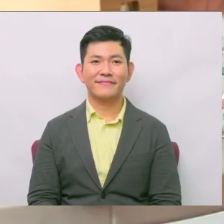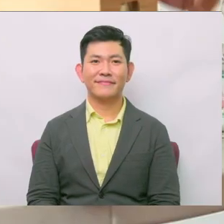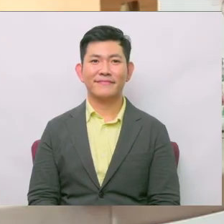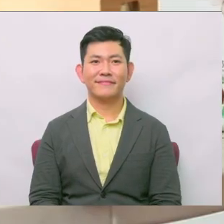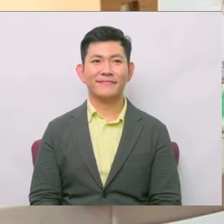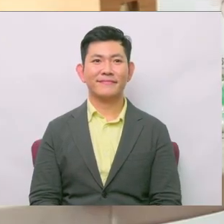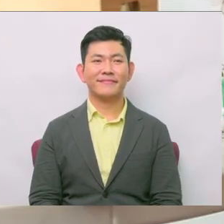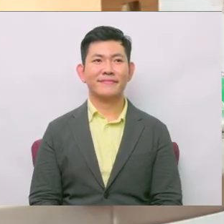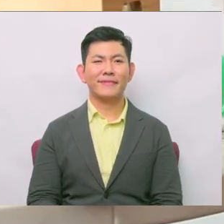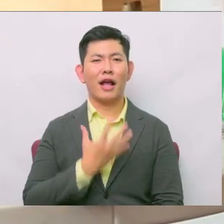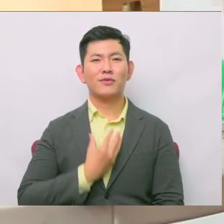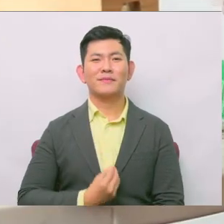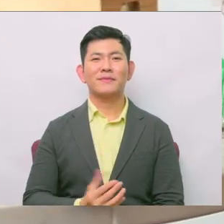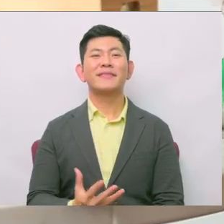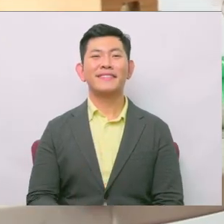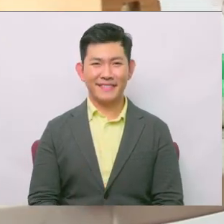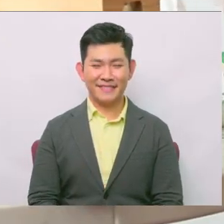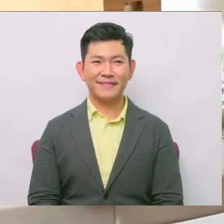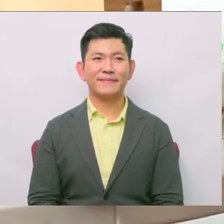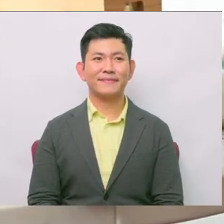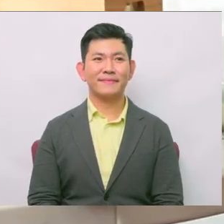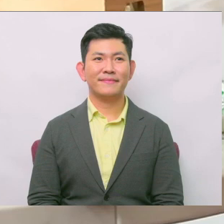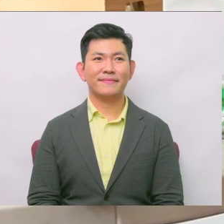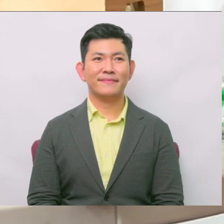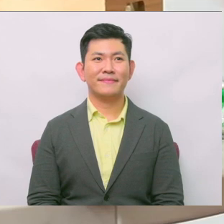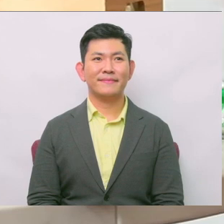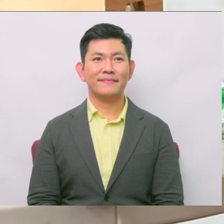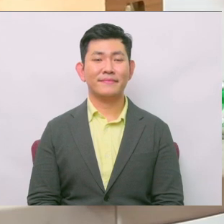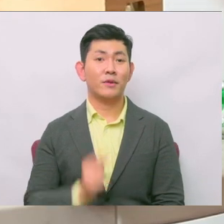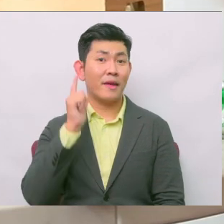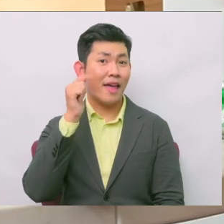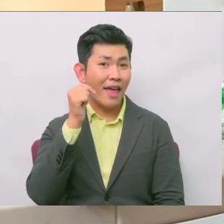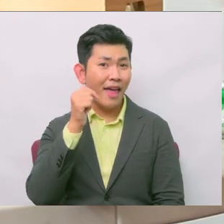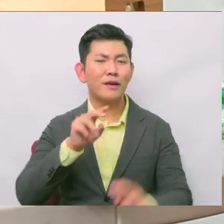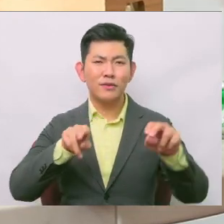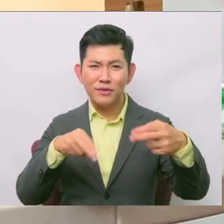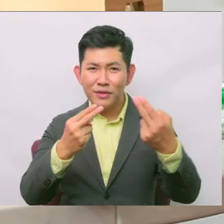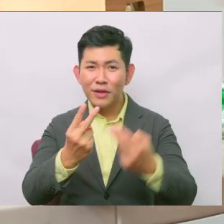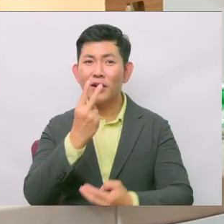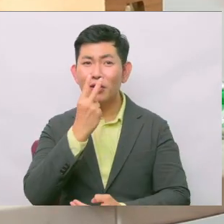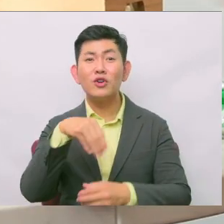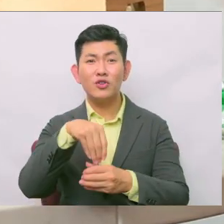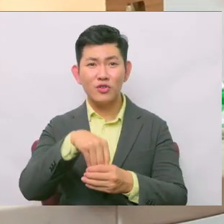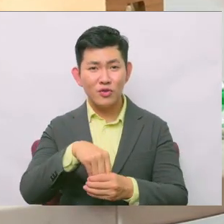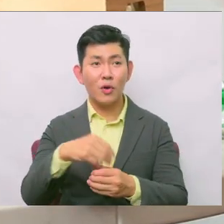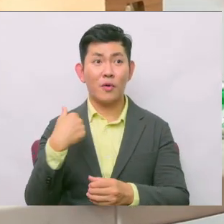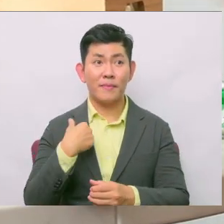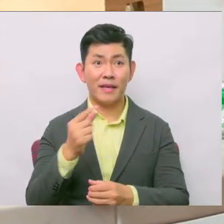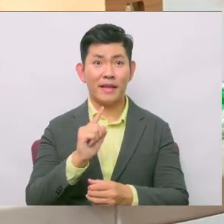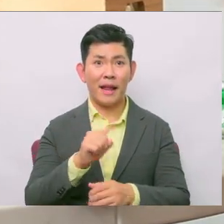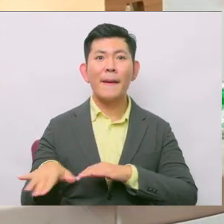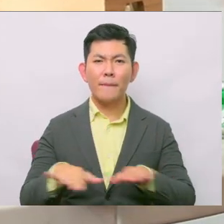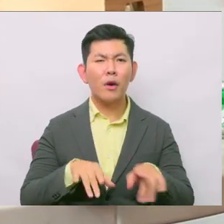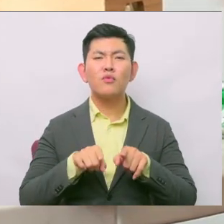จะได้ไม่เหงา คุณแม่ที่อยู่ทางบ้านใครมีตัวยาสมุนไพรอยู่สามารถร่วมทำไปด้วยกันได้นะคะ